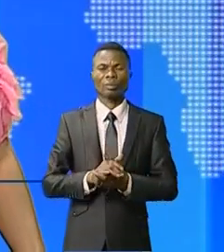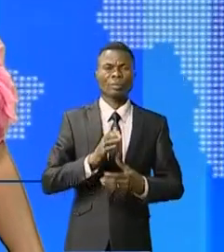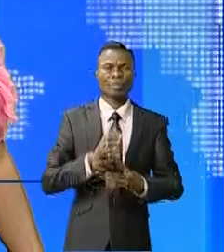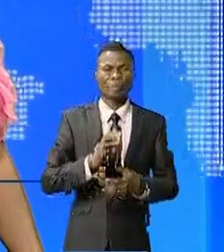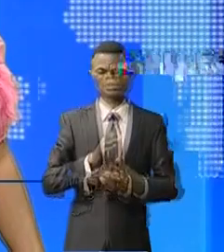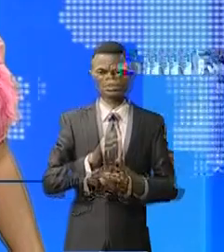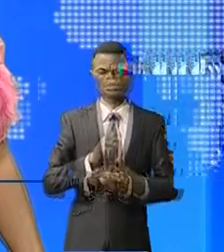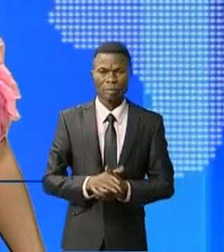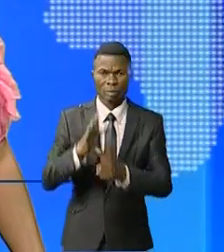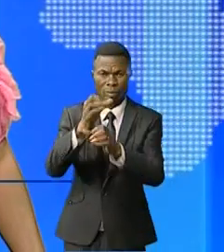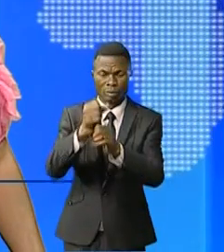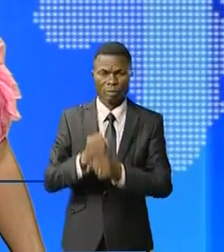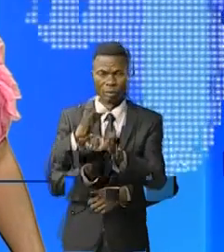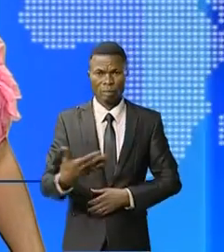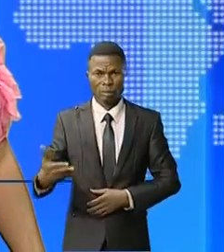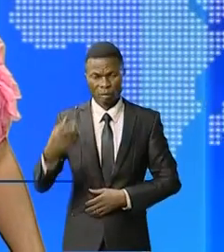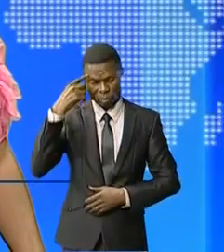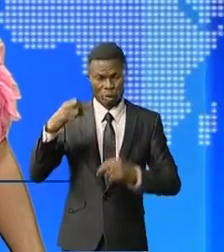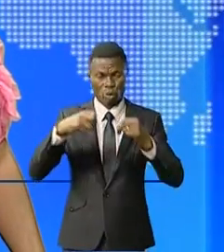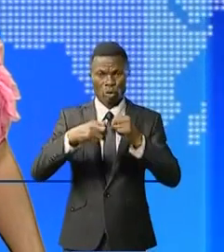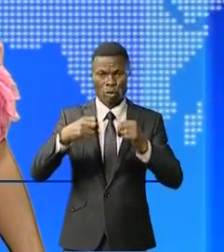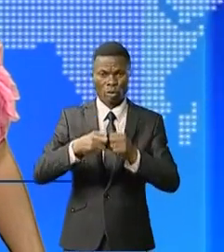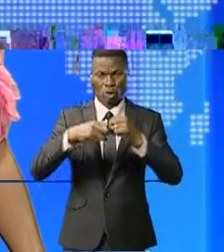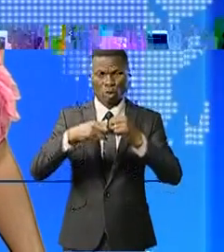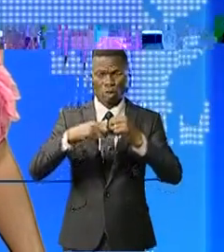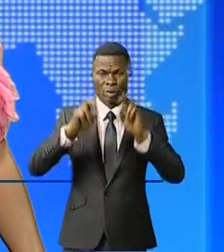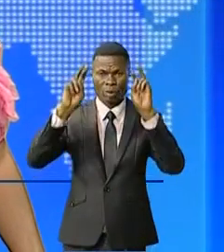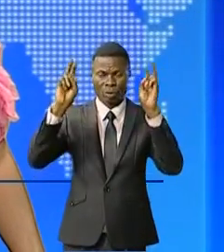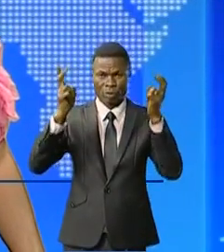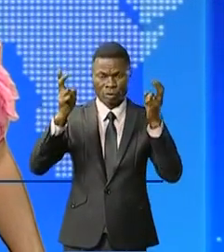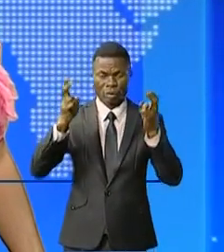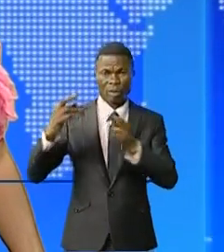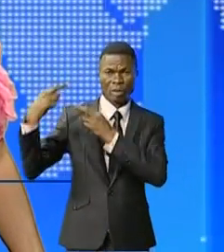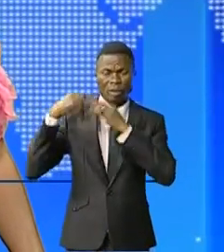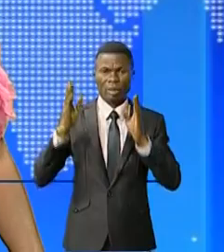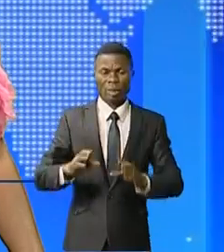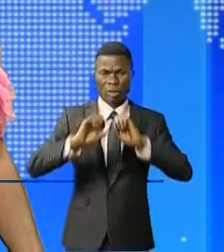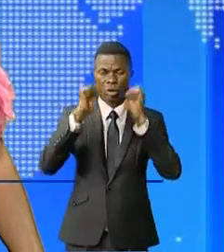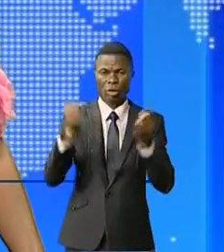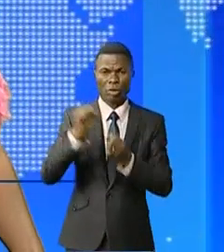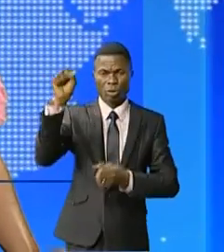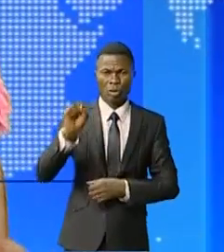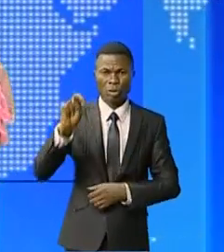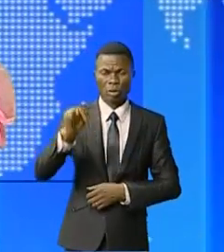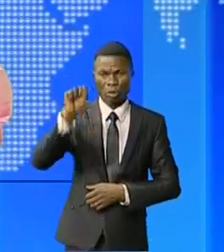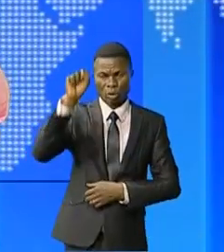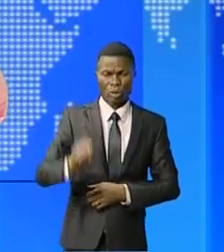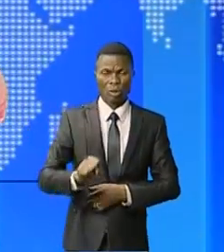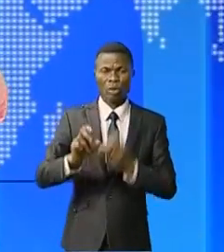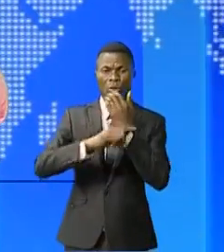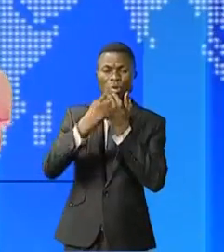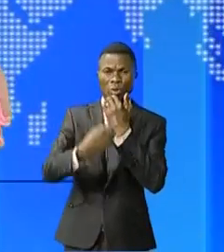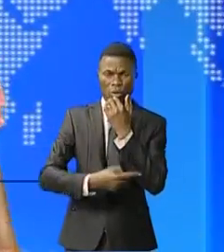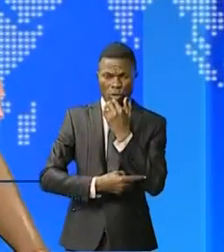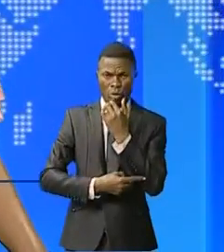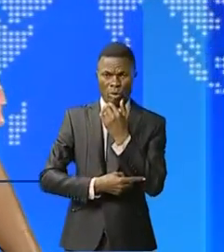Après la réception des matériels pour l'électrification d'île Didjoui par les responsables de la SNEL Sud Kivu, cette île